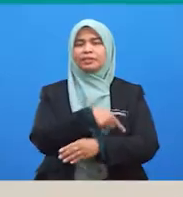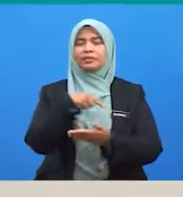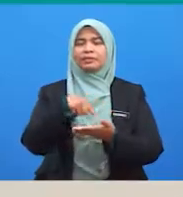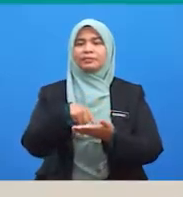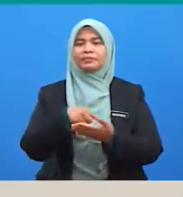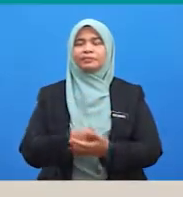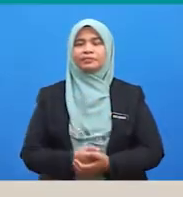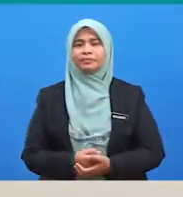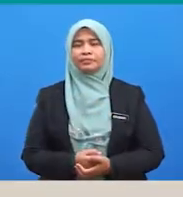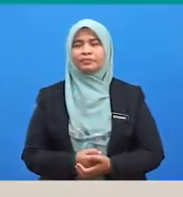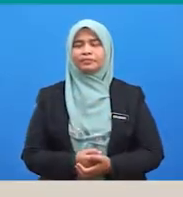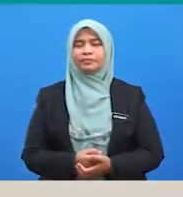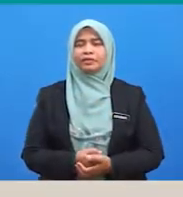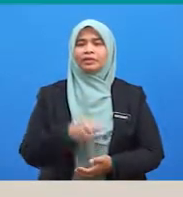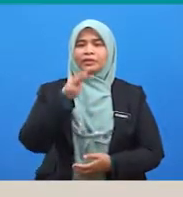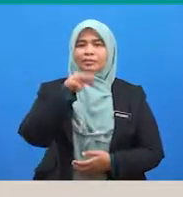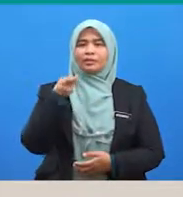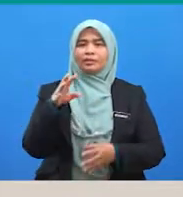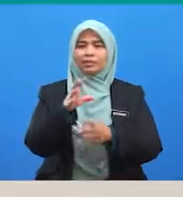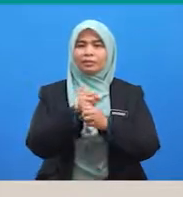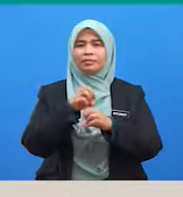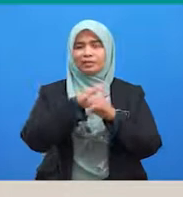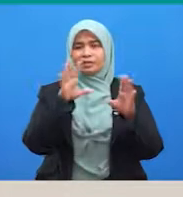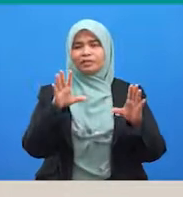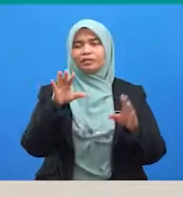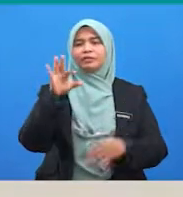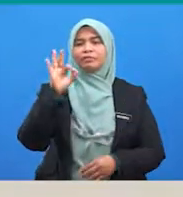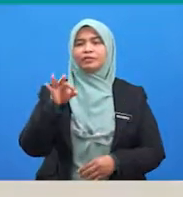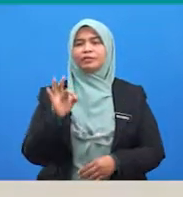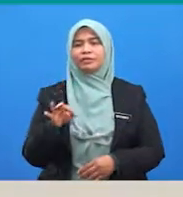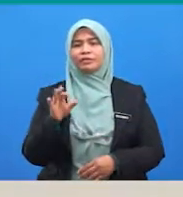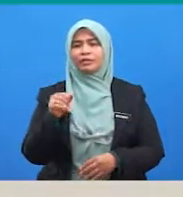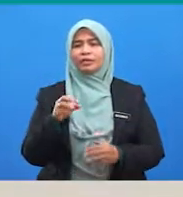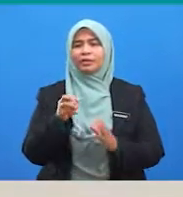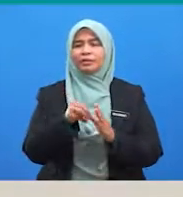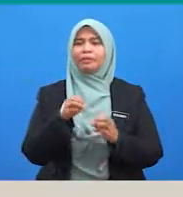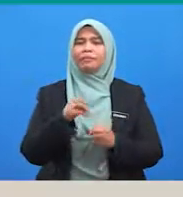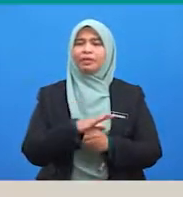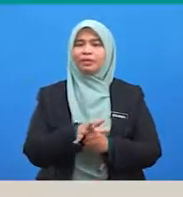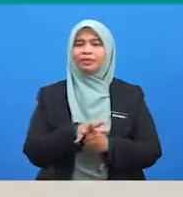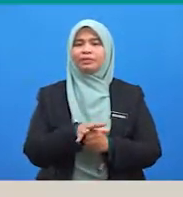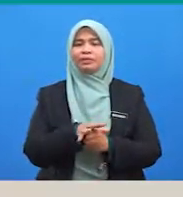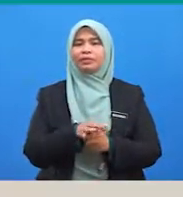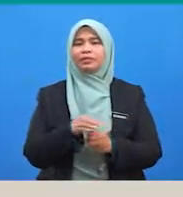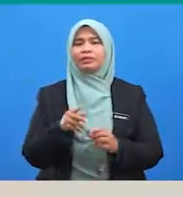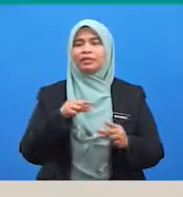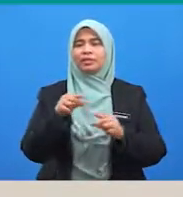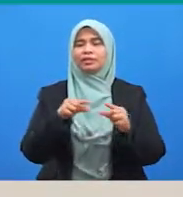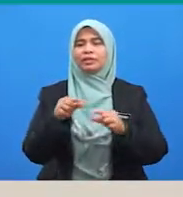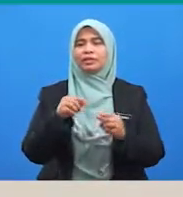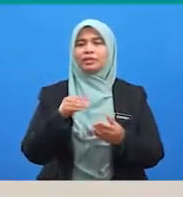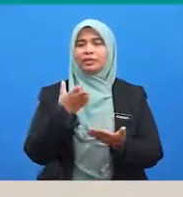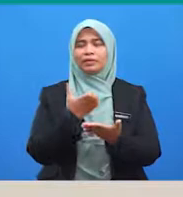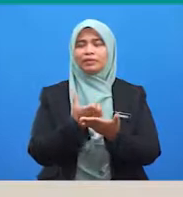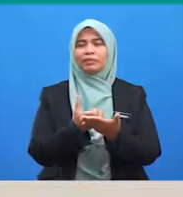ini. Murid dapat menjelaskan faktor-faktor yang mempengaruhi kegiatan